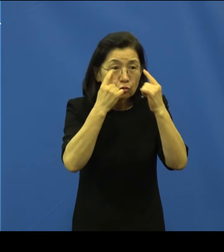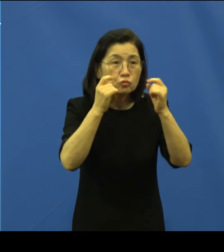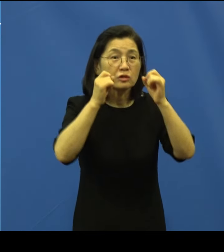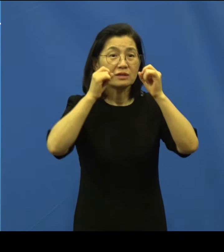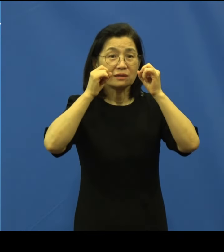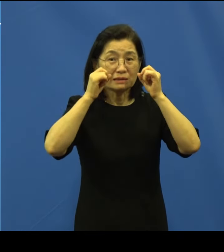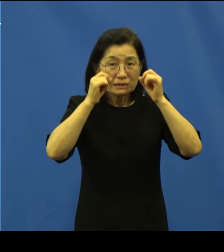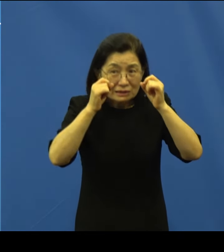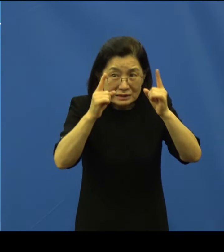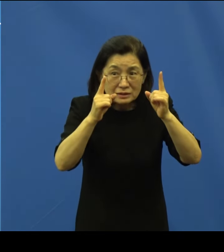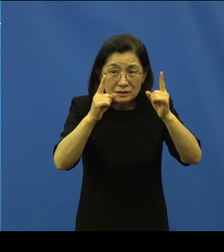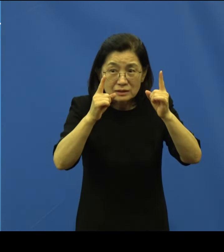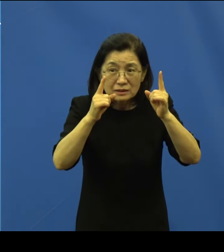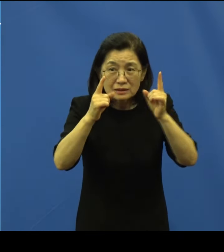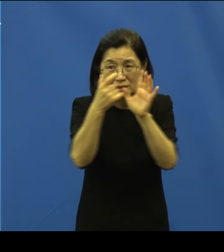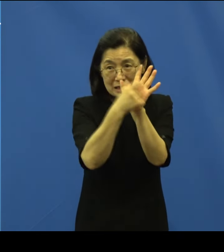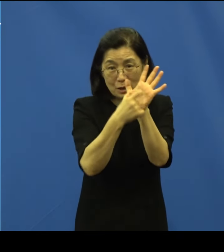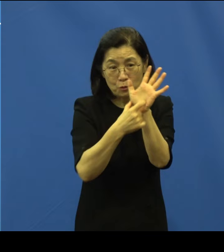등장합니다.